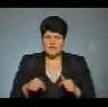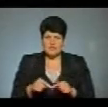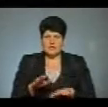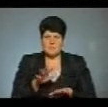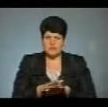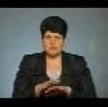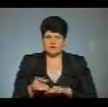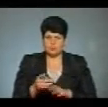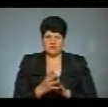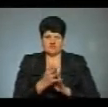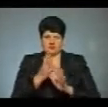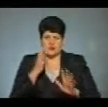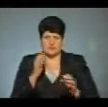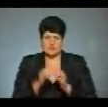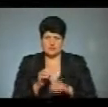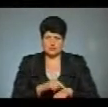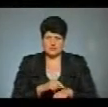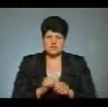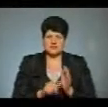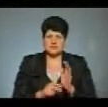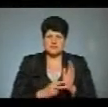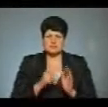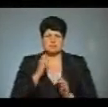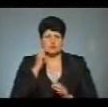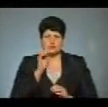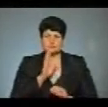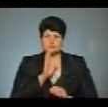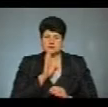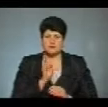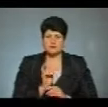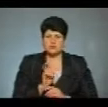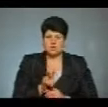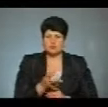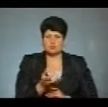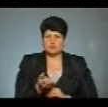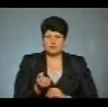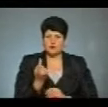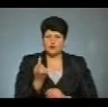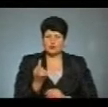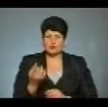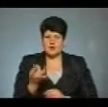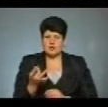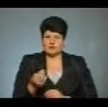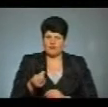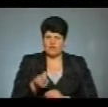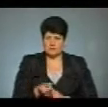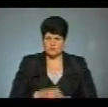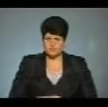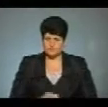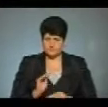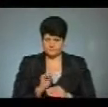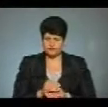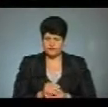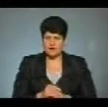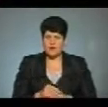10-й годині черга. 67-річна пенсіонерка Дана Михайлович прийшла, щоб отримати одноразову виплату. Хіба може